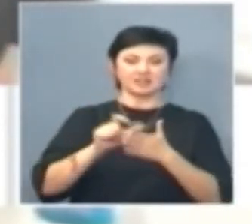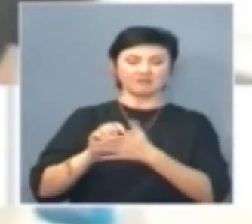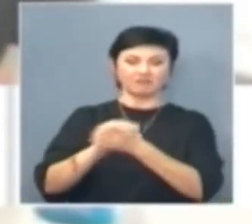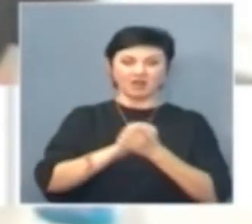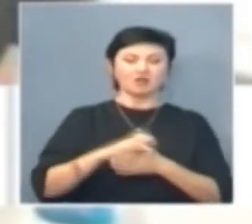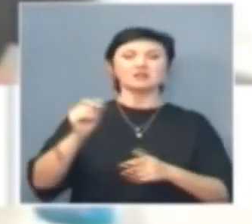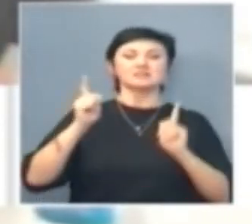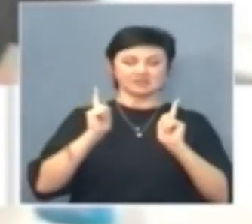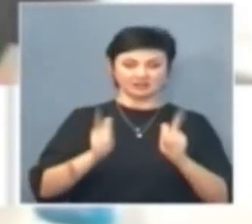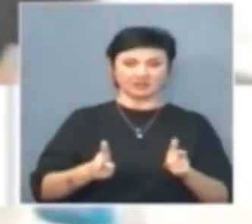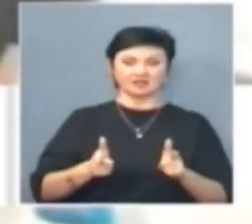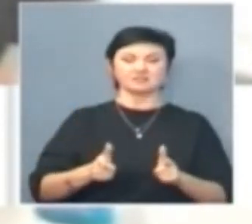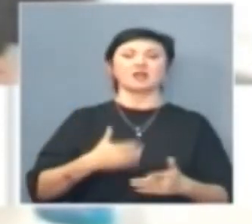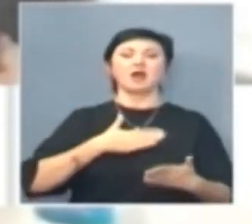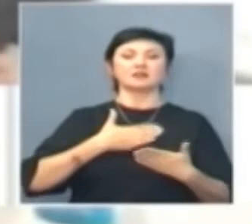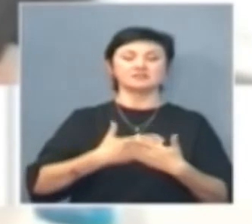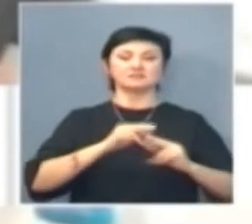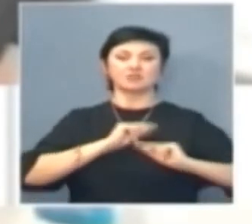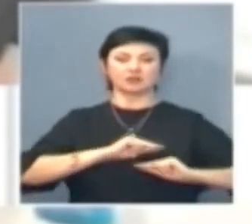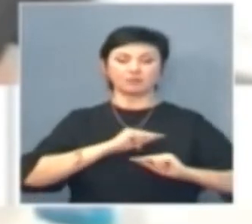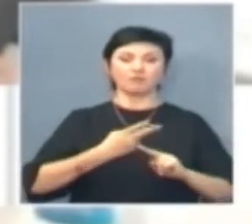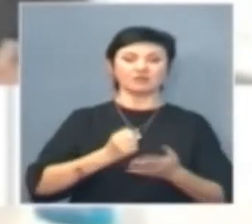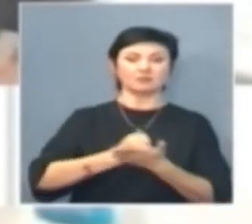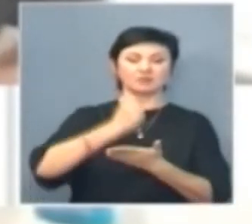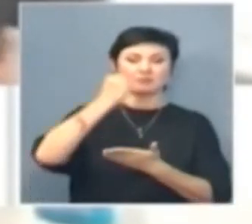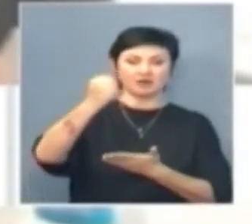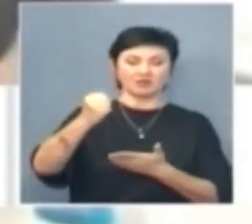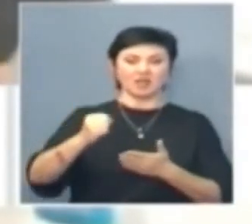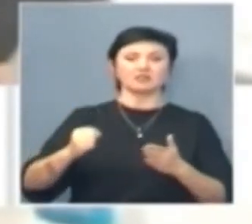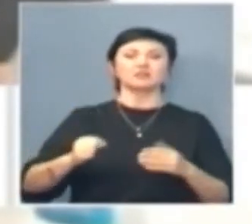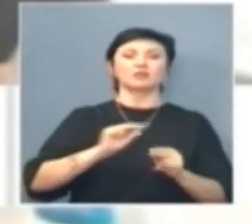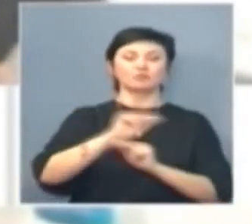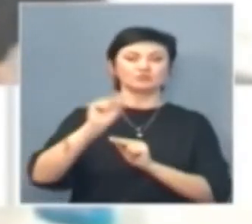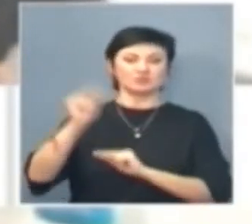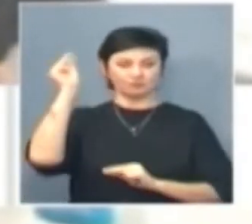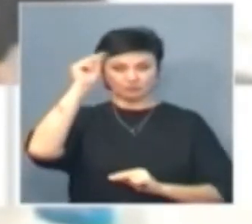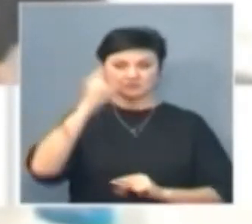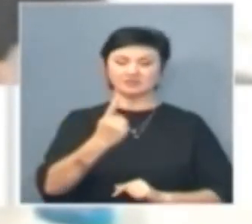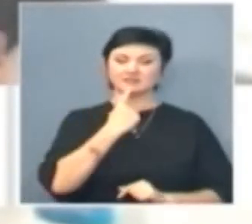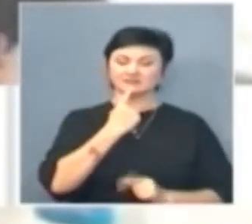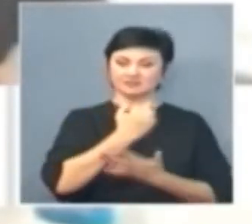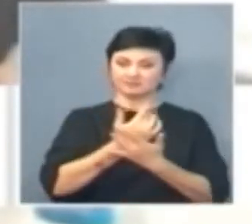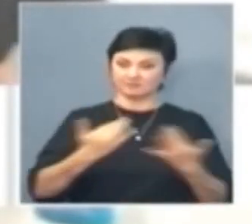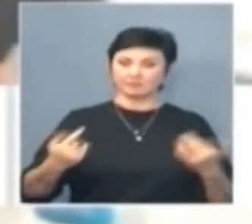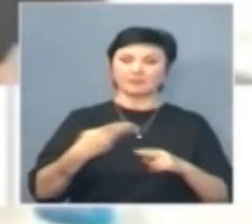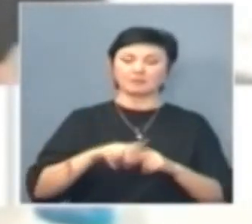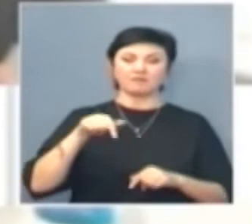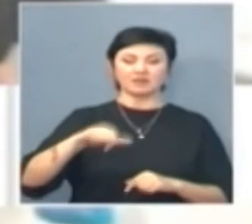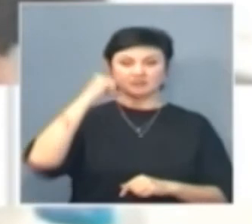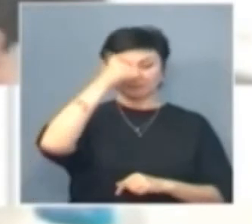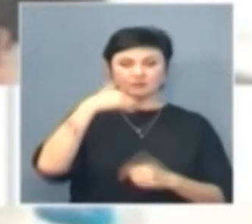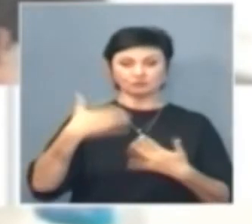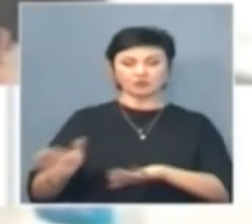общественного согласия активно работает в этом направлении. К примеру, в этом месяце у нас прошло